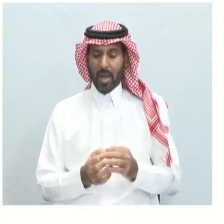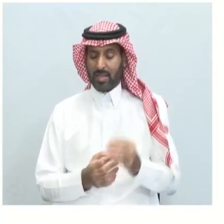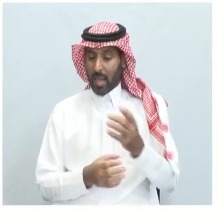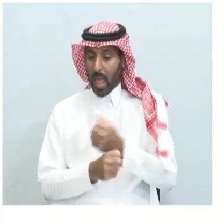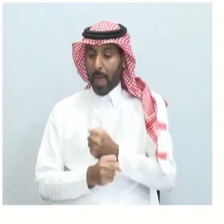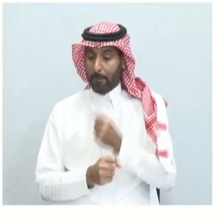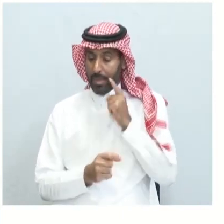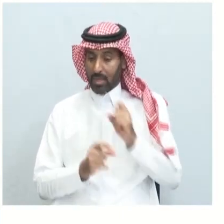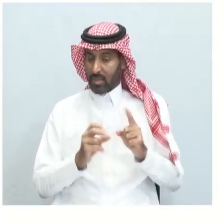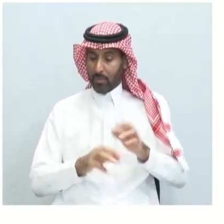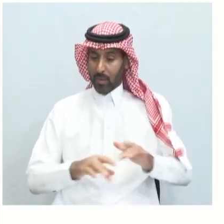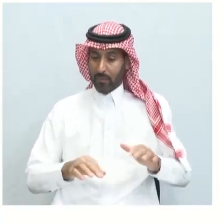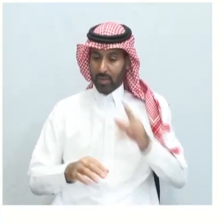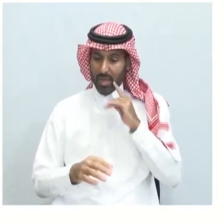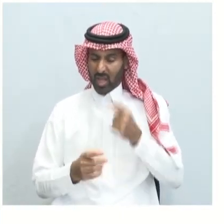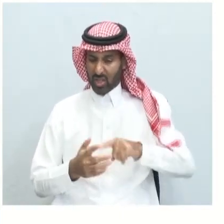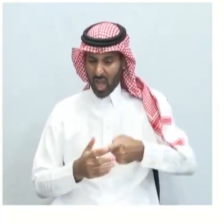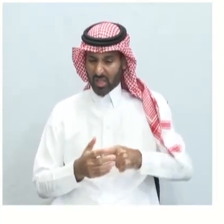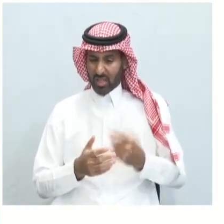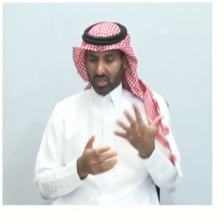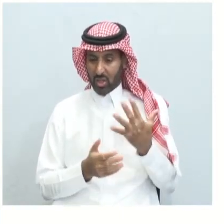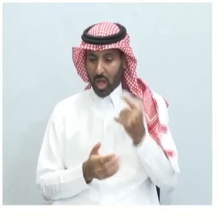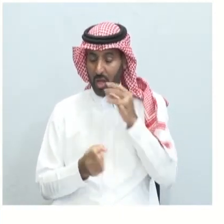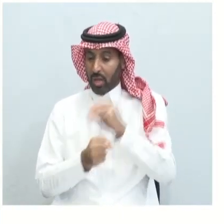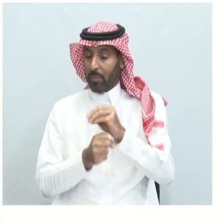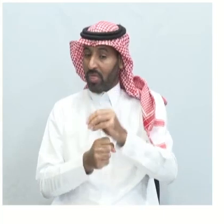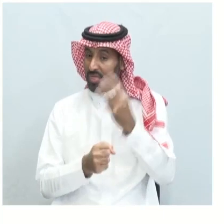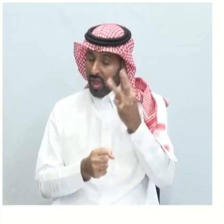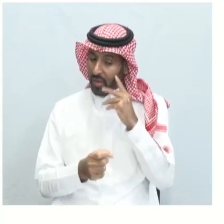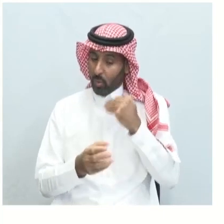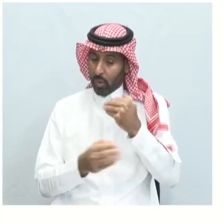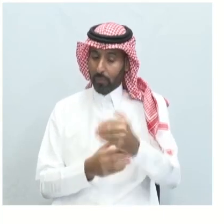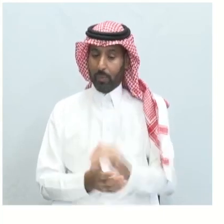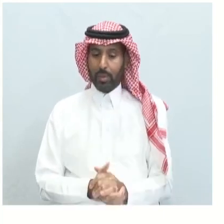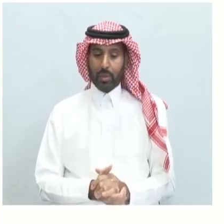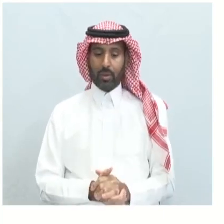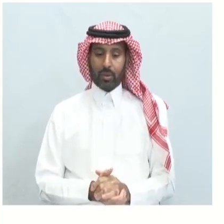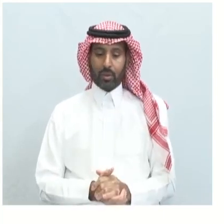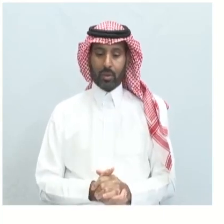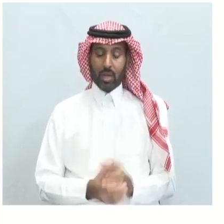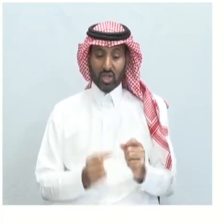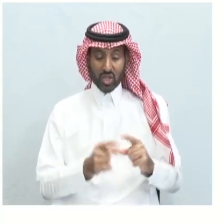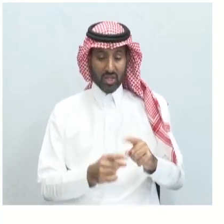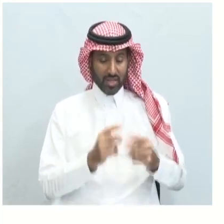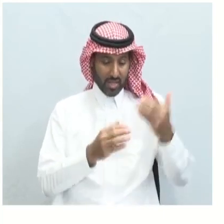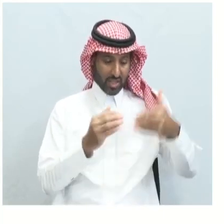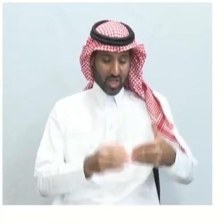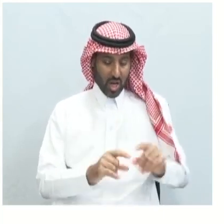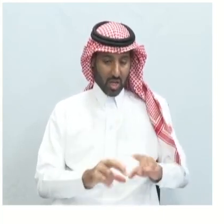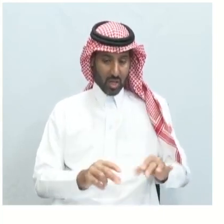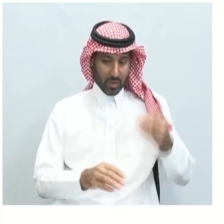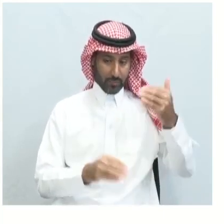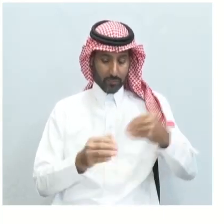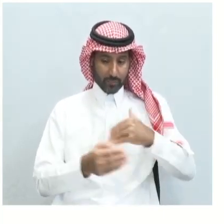السبراني في التقنيات الناشئه وتعرفنا على ثلاثه انواع من التقنيات الناشئه اجهزه انترنت